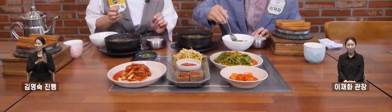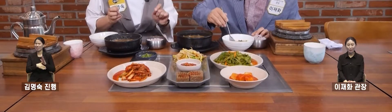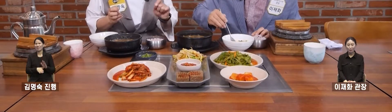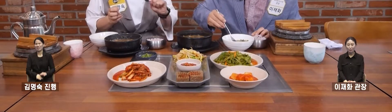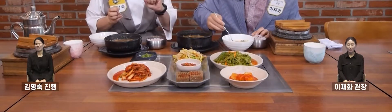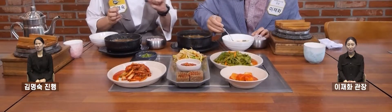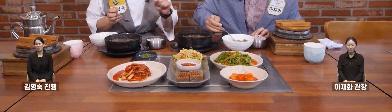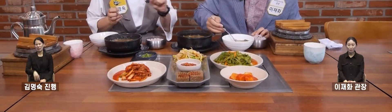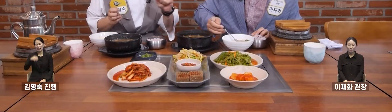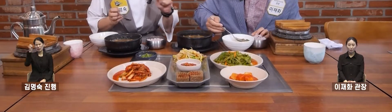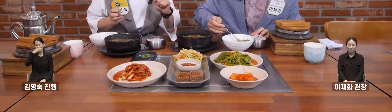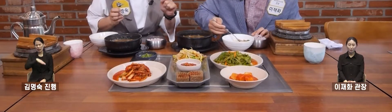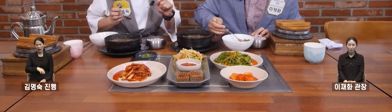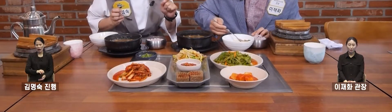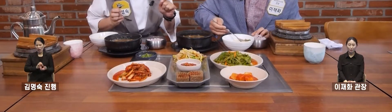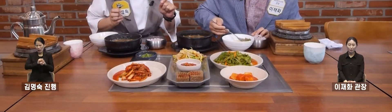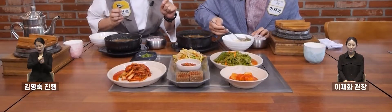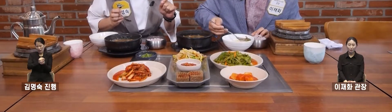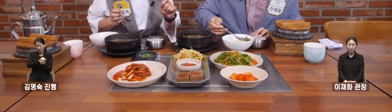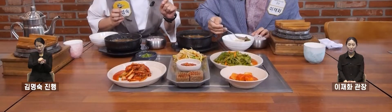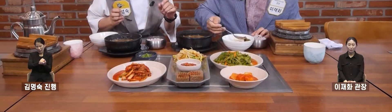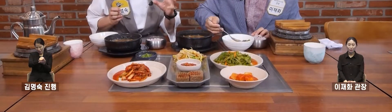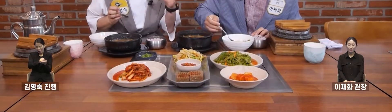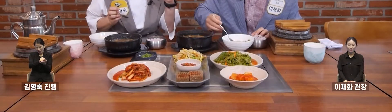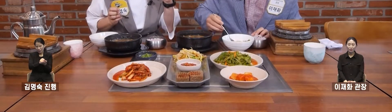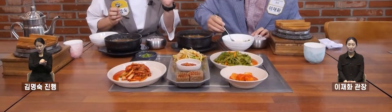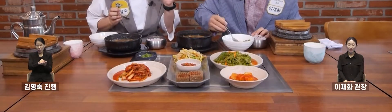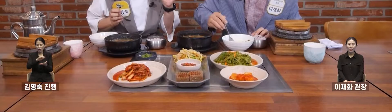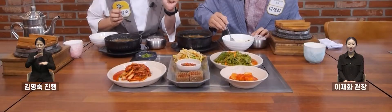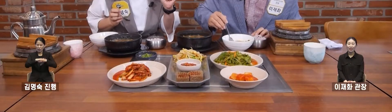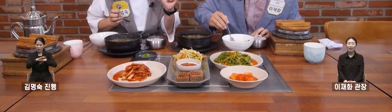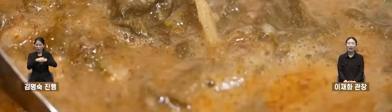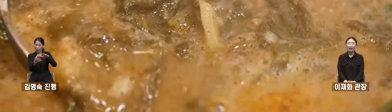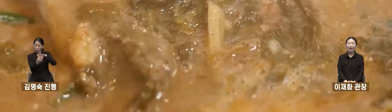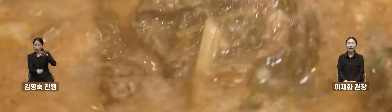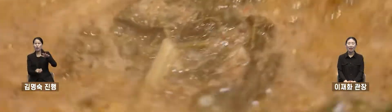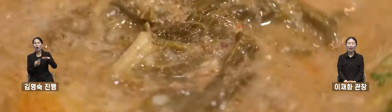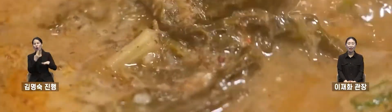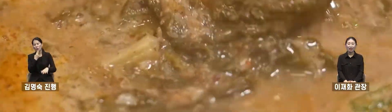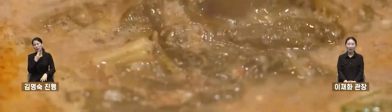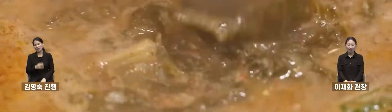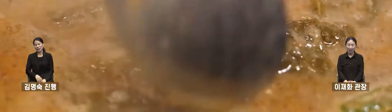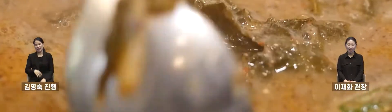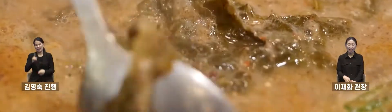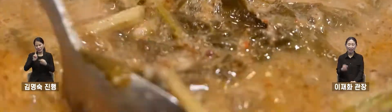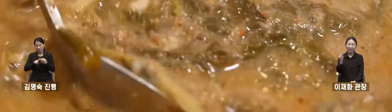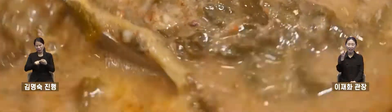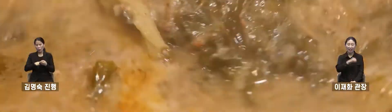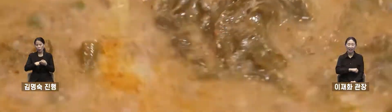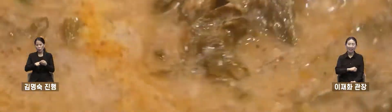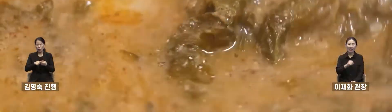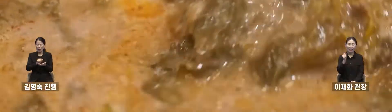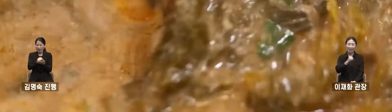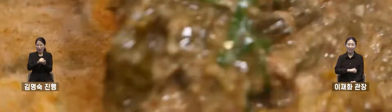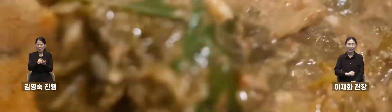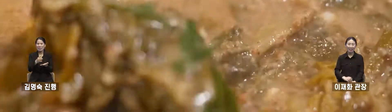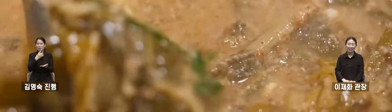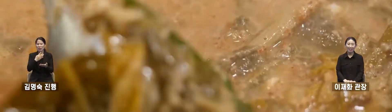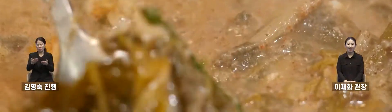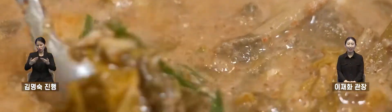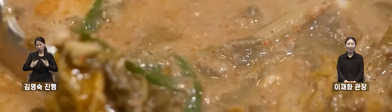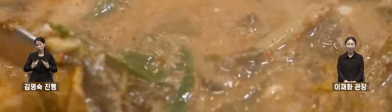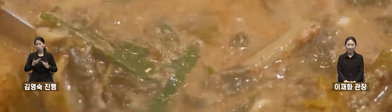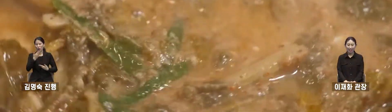그때는 그냥 갈아가지고 채 거르지 않고 아하. 예 그냥 갈기만